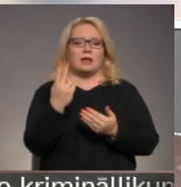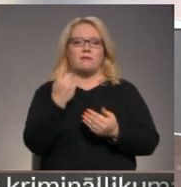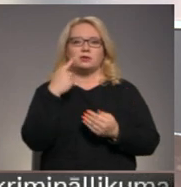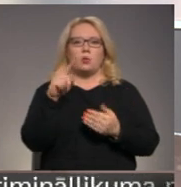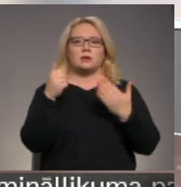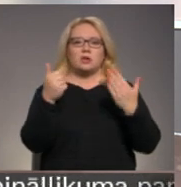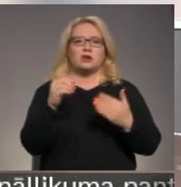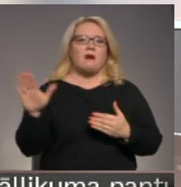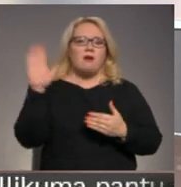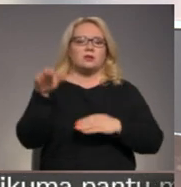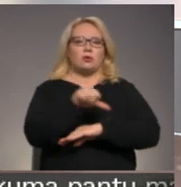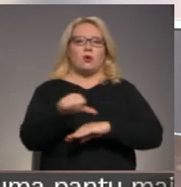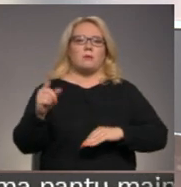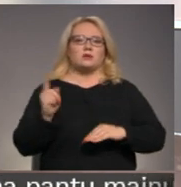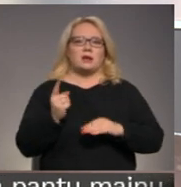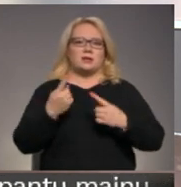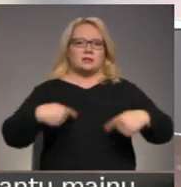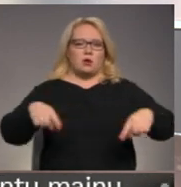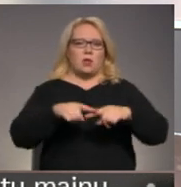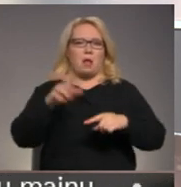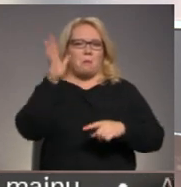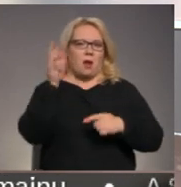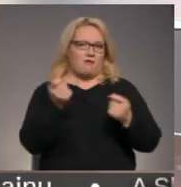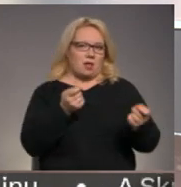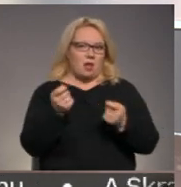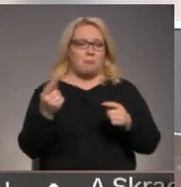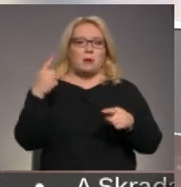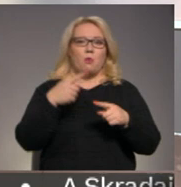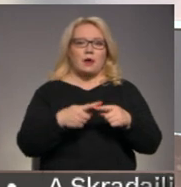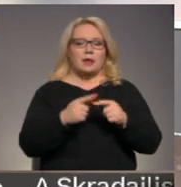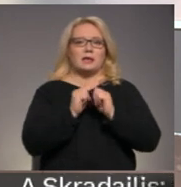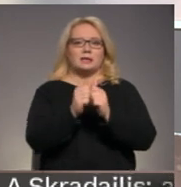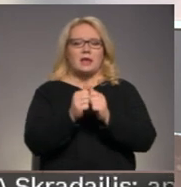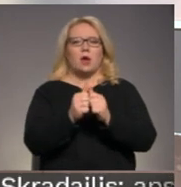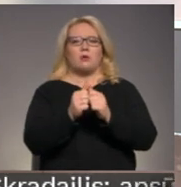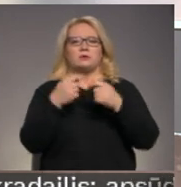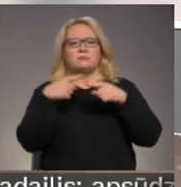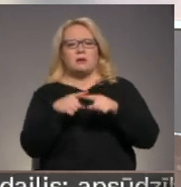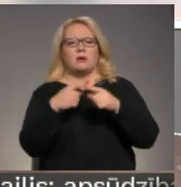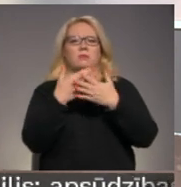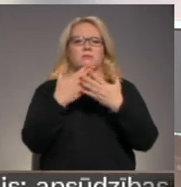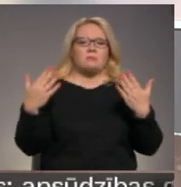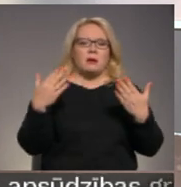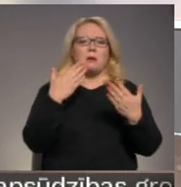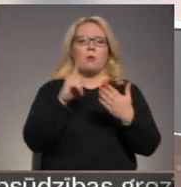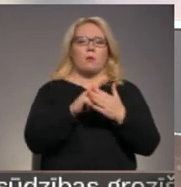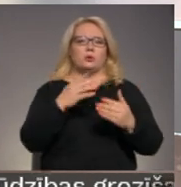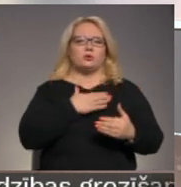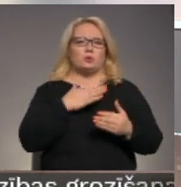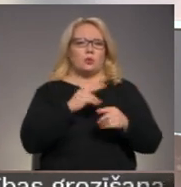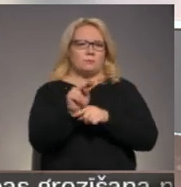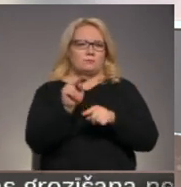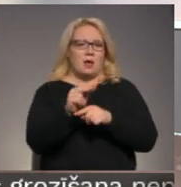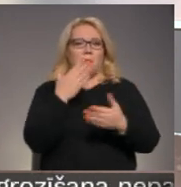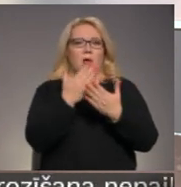sešām valsts robežsardzes teritorijām pārvaldēm. Pirmo reizi līdztekus ekipējumu, tehnikas un kinologu paraugu demonstrējumiem